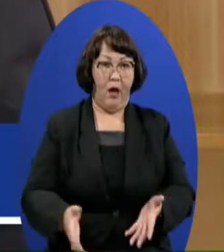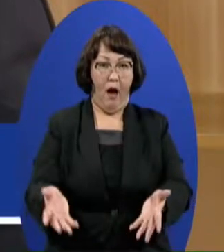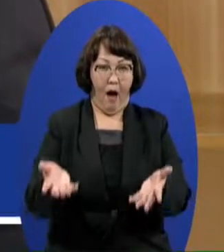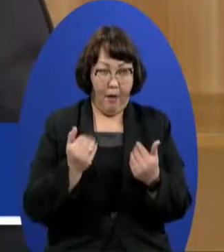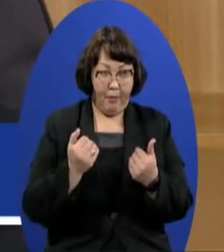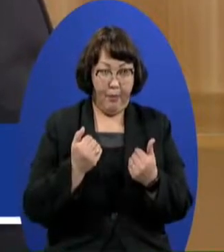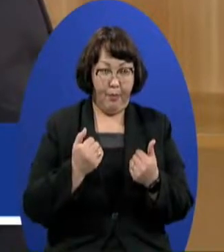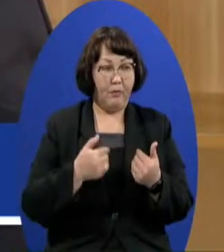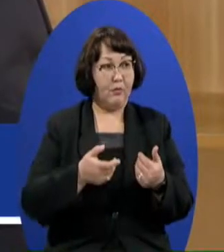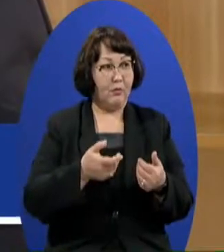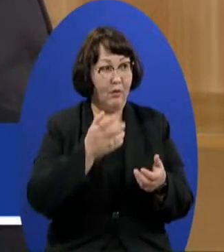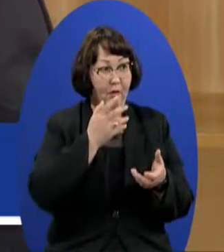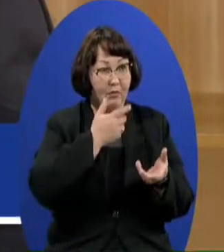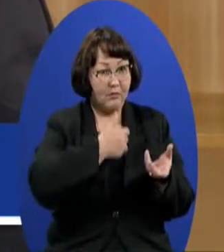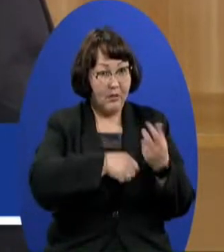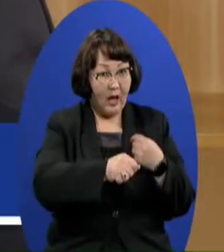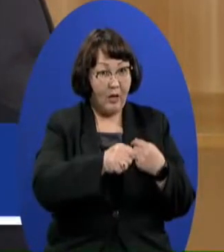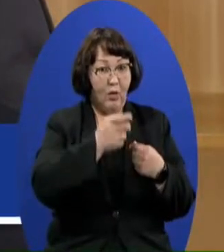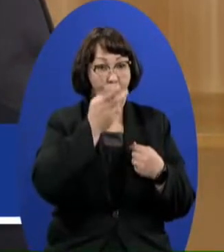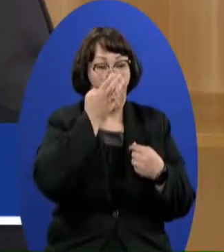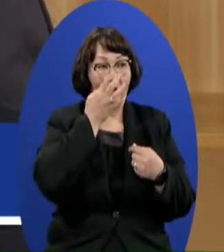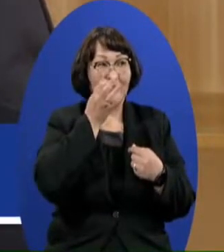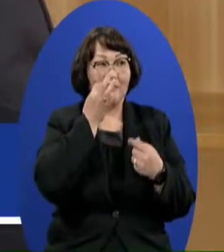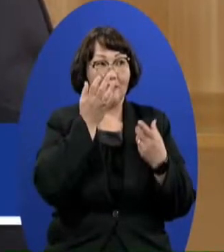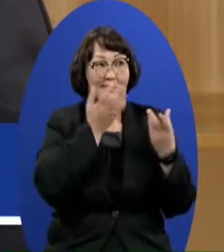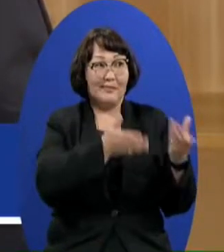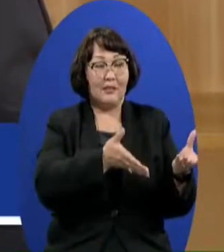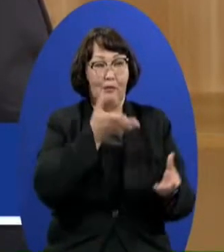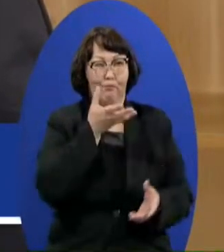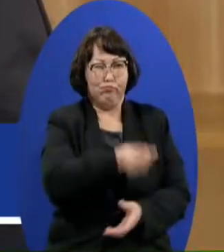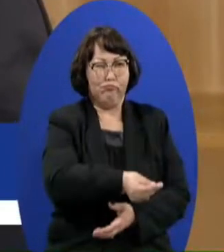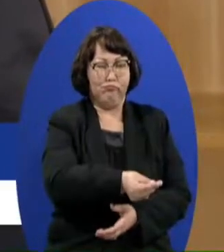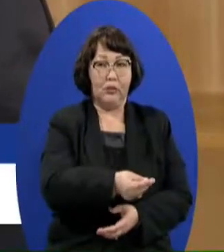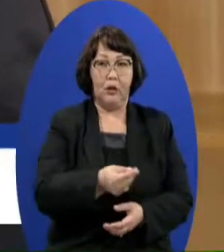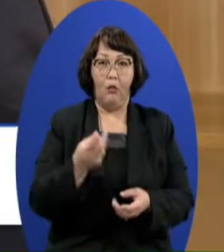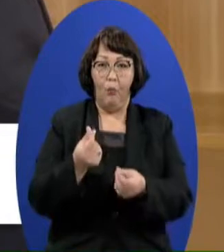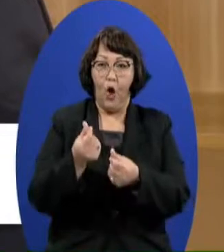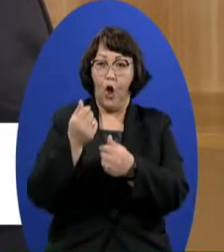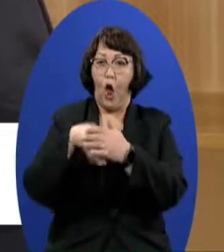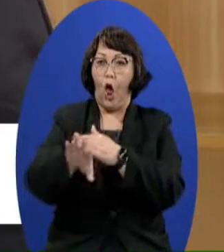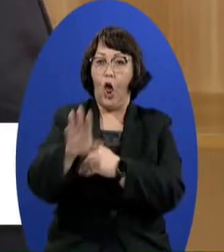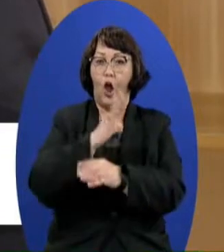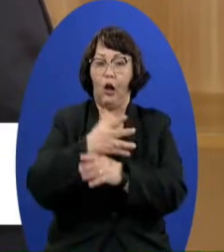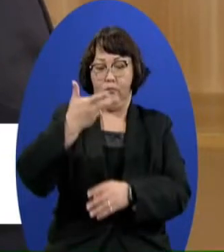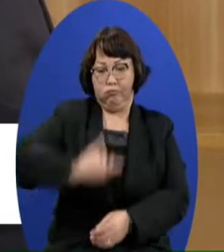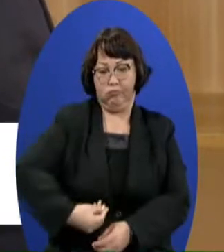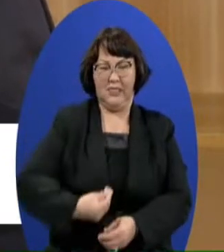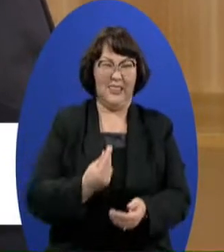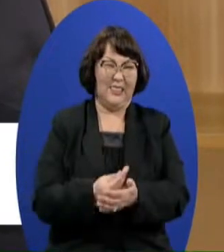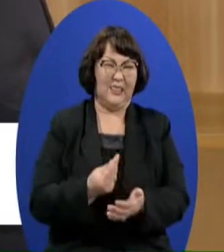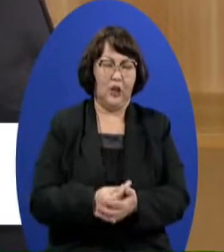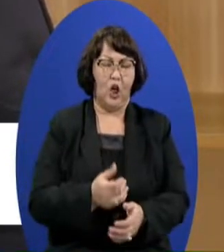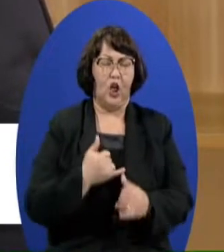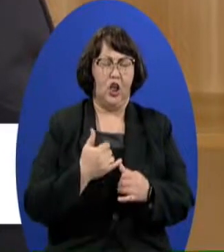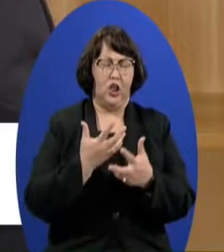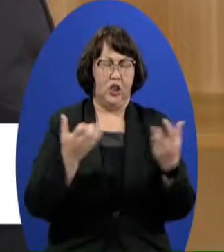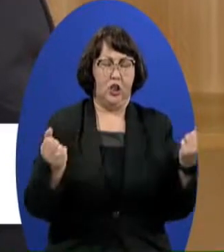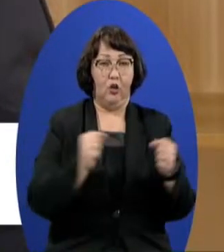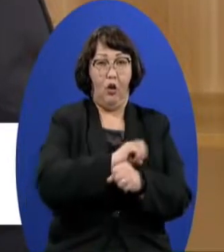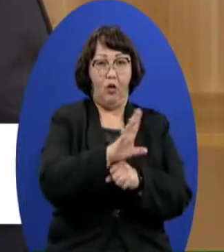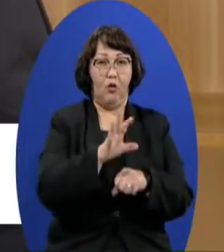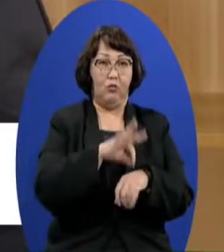хийдэг. Үүнийг дэлгэмдүүлээд цахим зэллэн нэмэгдэх төлөвтэй болчиход байна. Коронавирустай холбогдуулаад